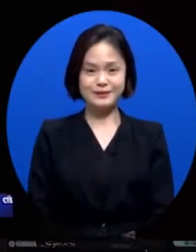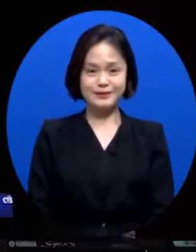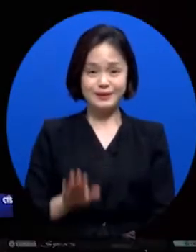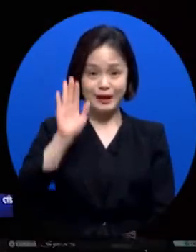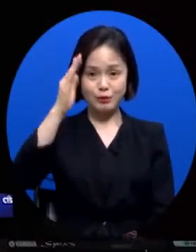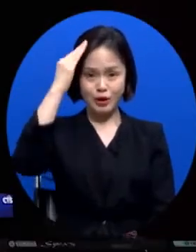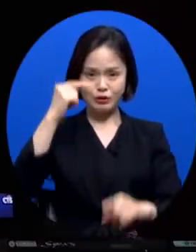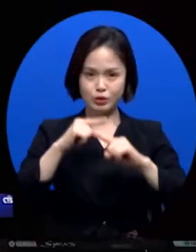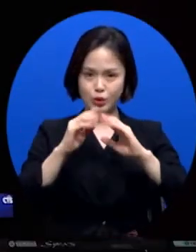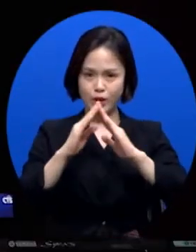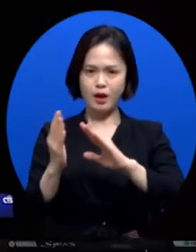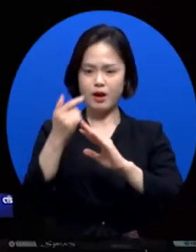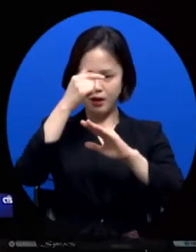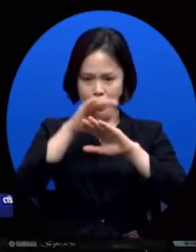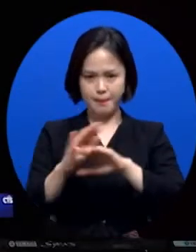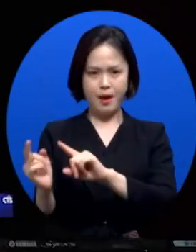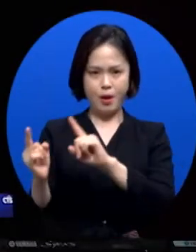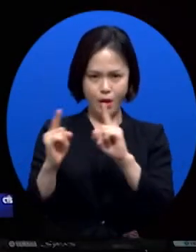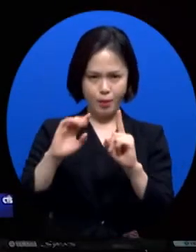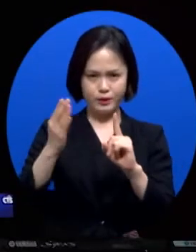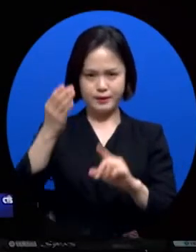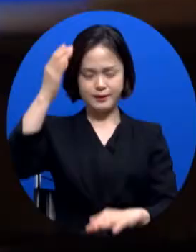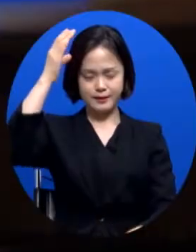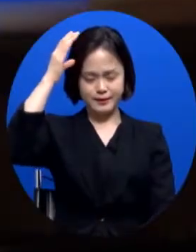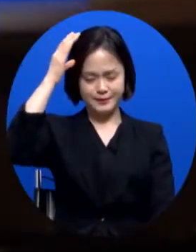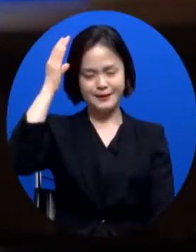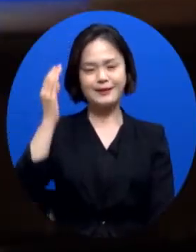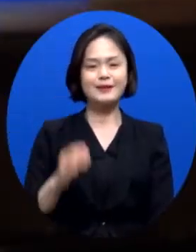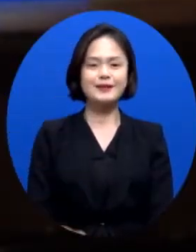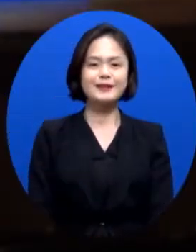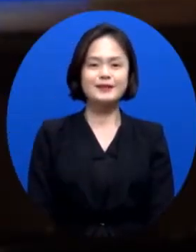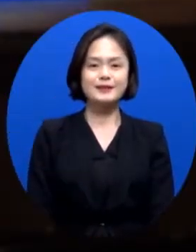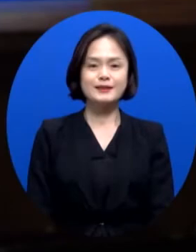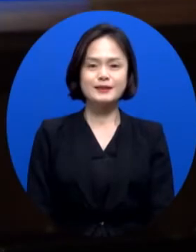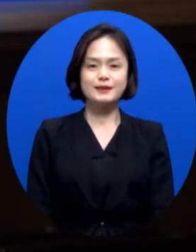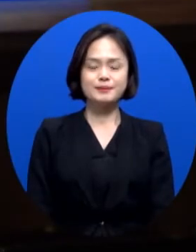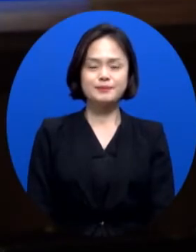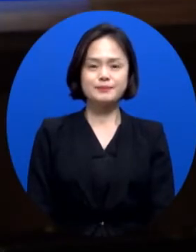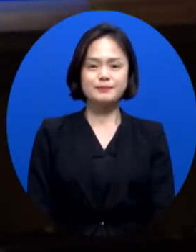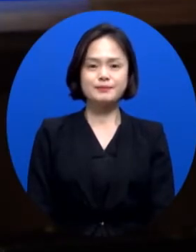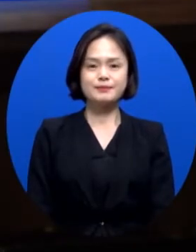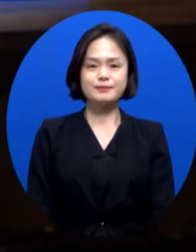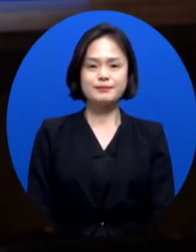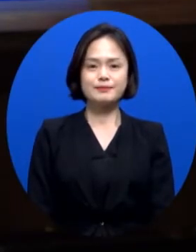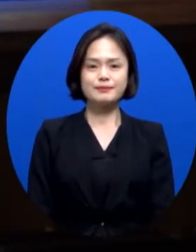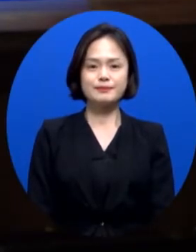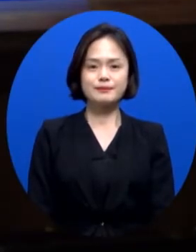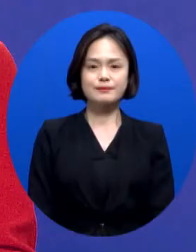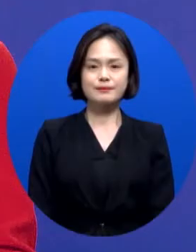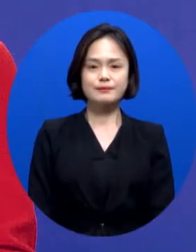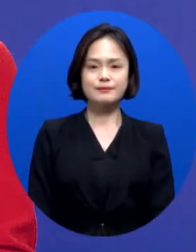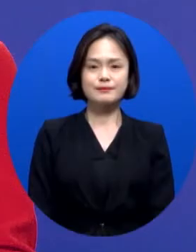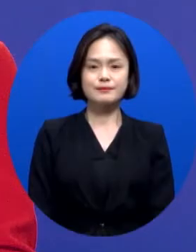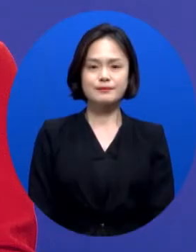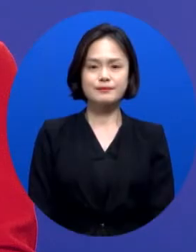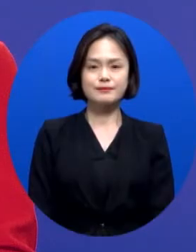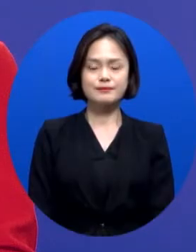한국교회의 회복과 부흥으로 이어지기를 소망합니다. CTS 뉴스 구효환입니다.